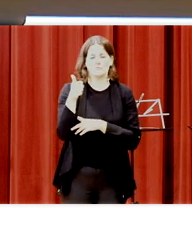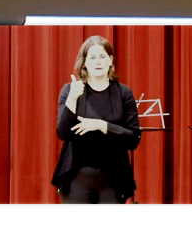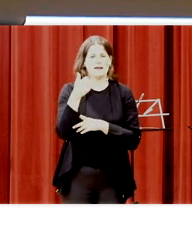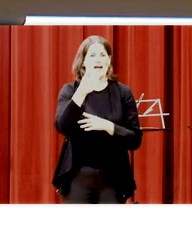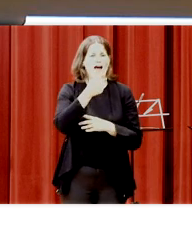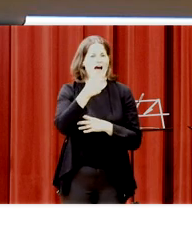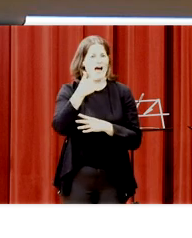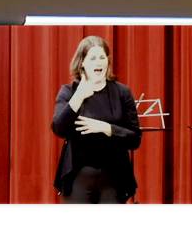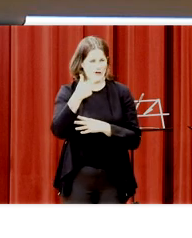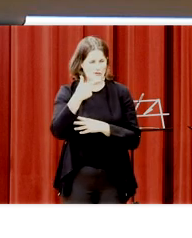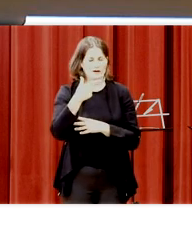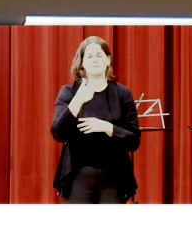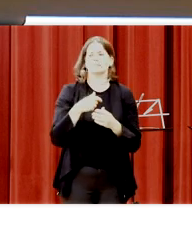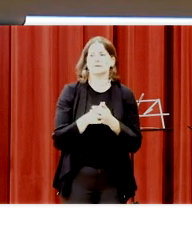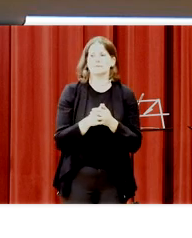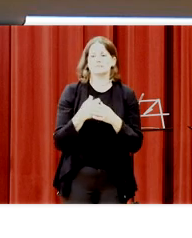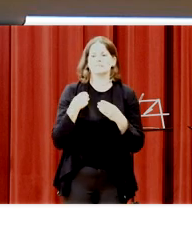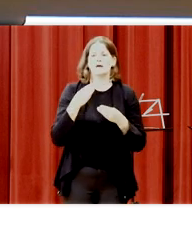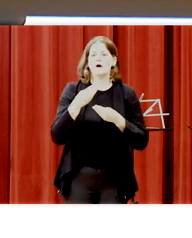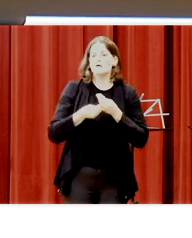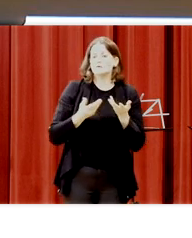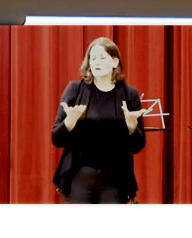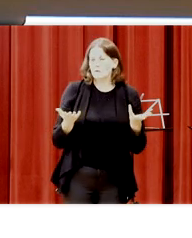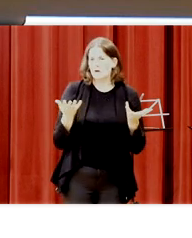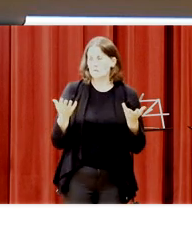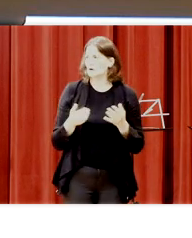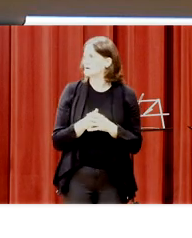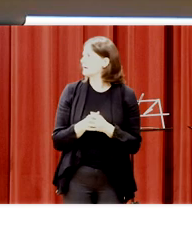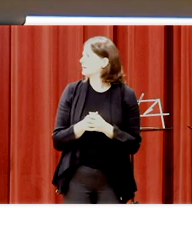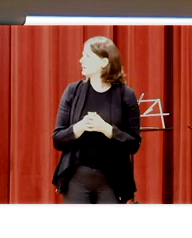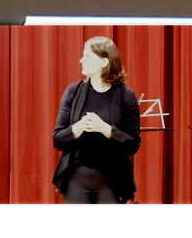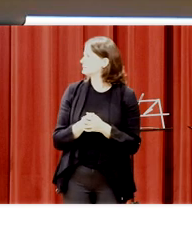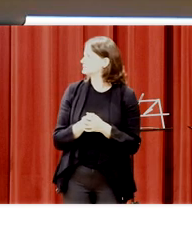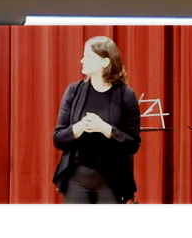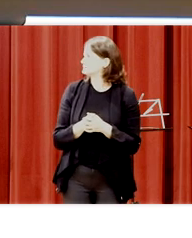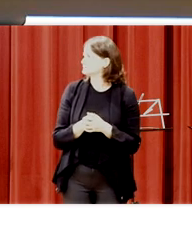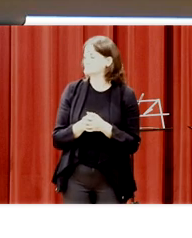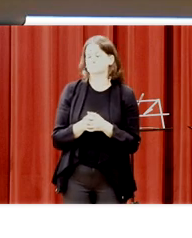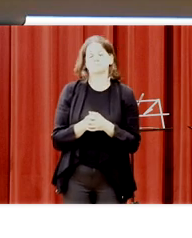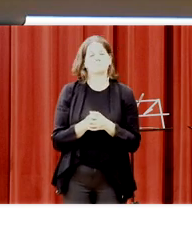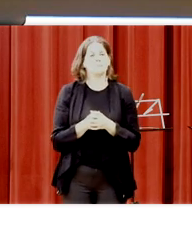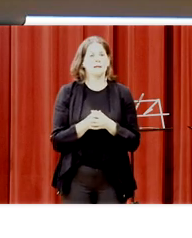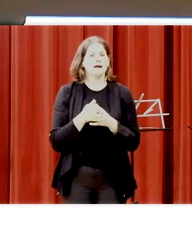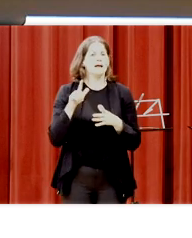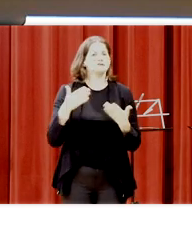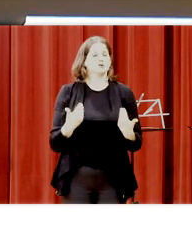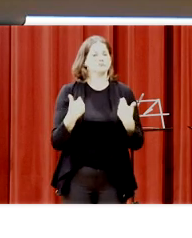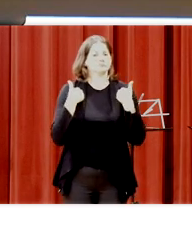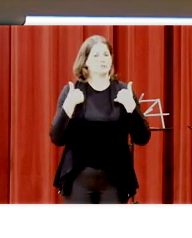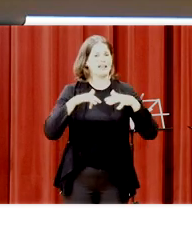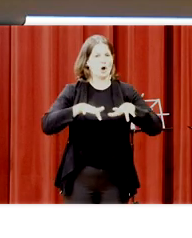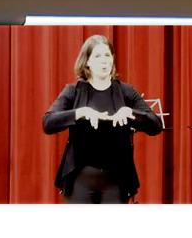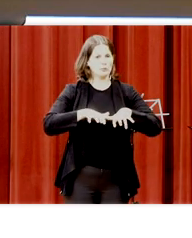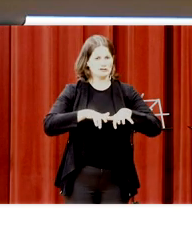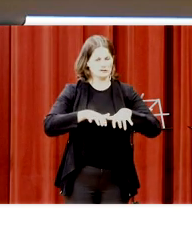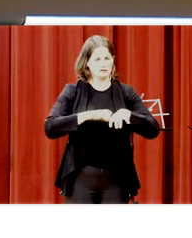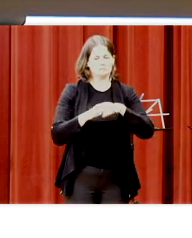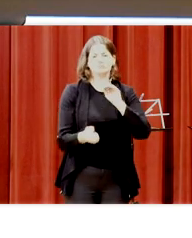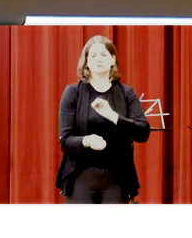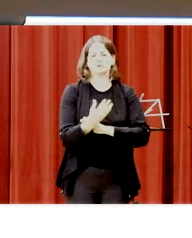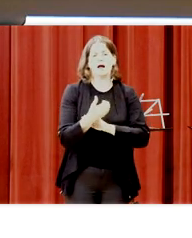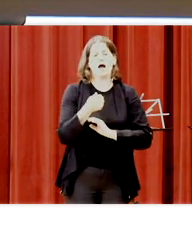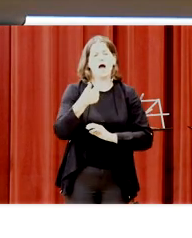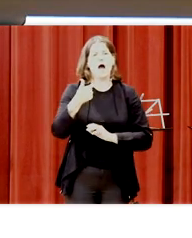pare de la computació. Genera el primer algoritme i comença el 1937 aquesta fantàstica història de